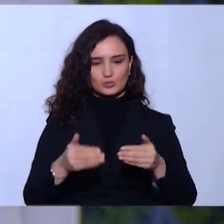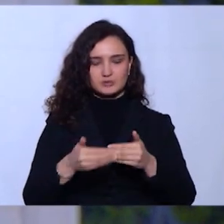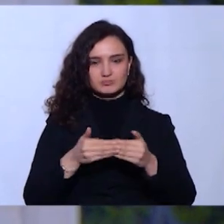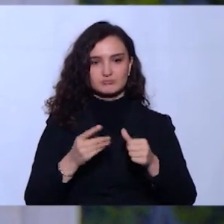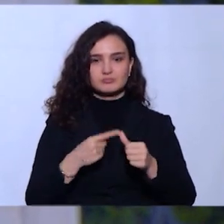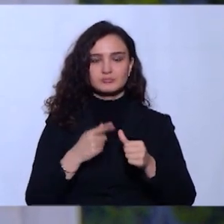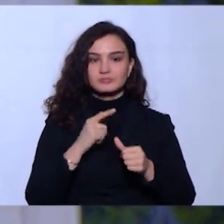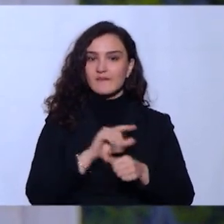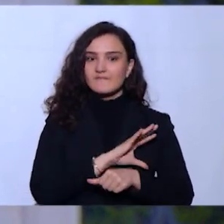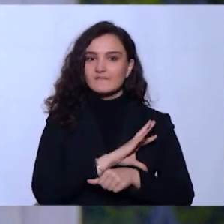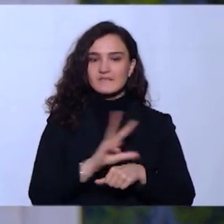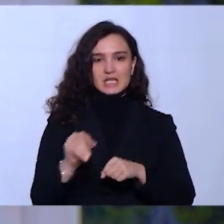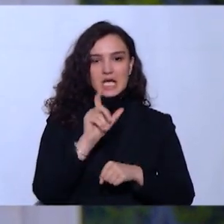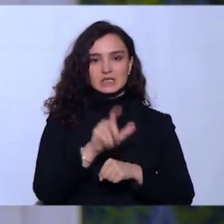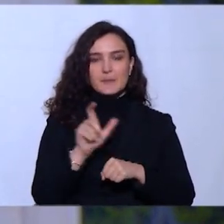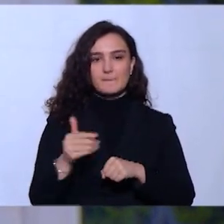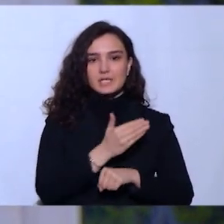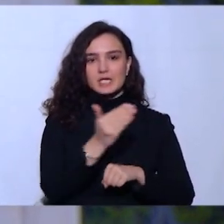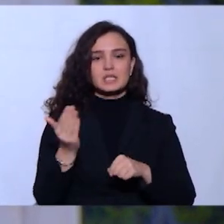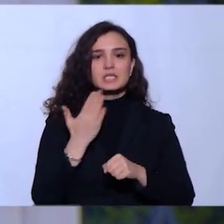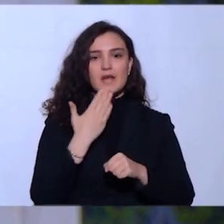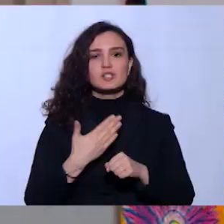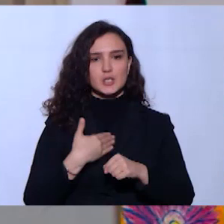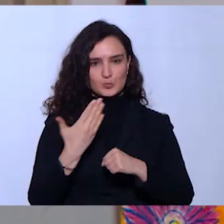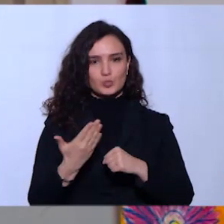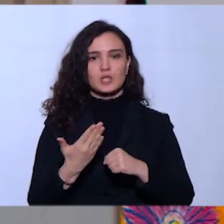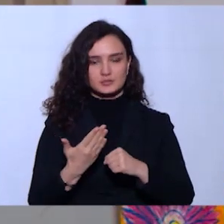რომელსაც ყველა ადამიანი თავისებურად ხვდება.